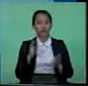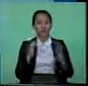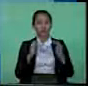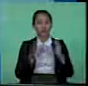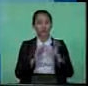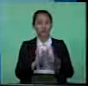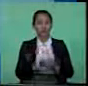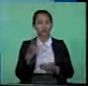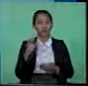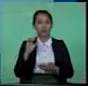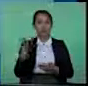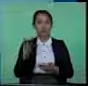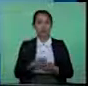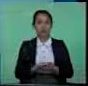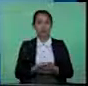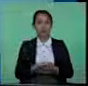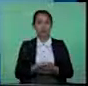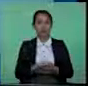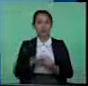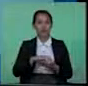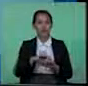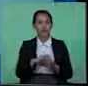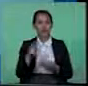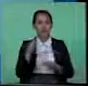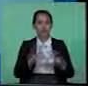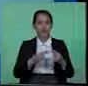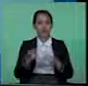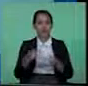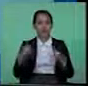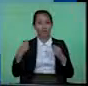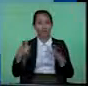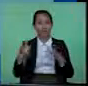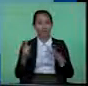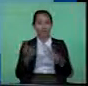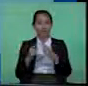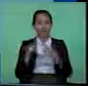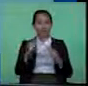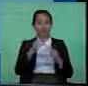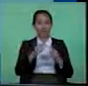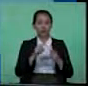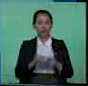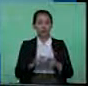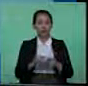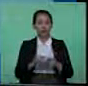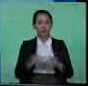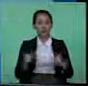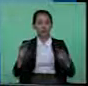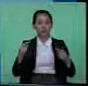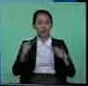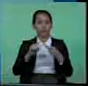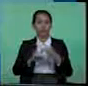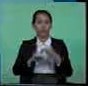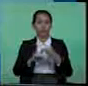Tomoni 4 santimetr bo'lgan kvadrat chizing. Qarama-qarshi burchaklarini tutashtiruvchi